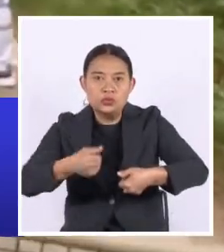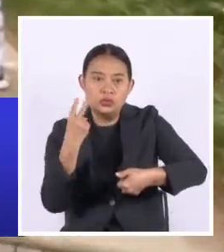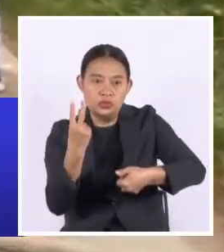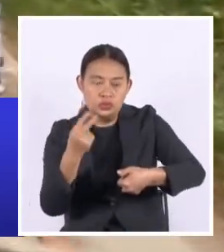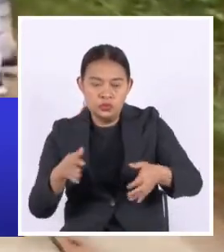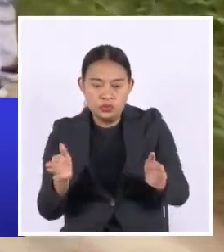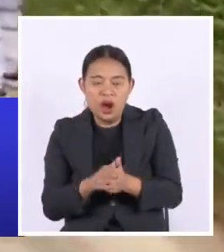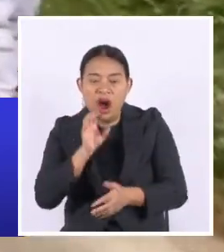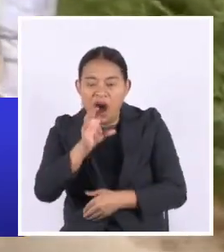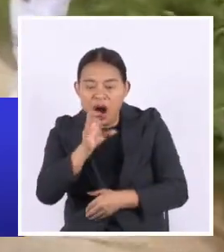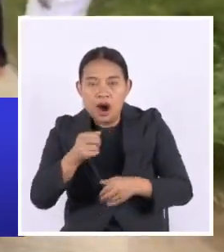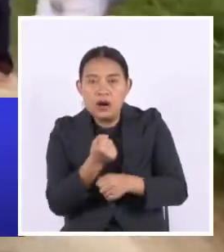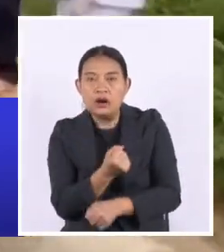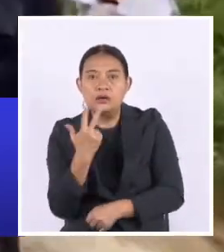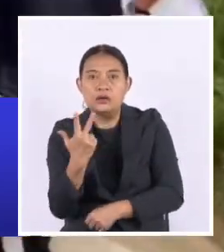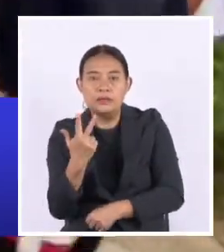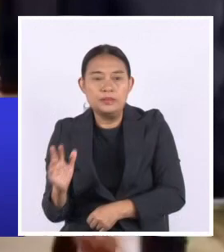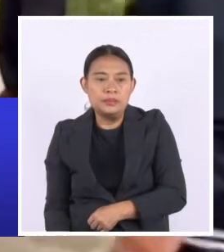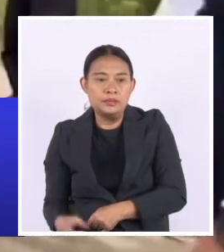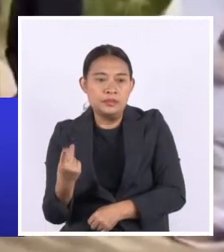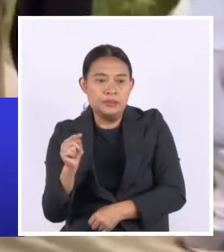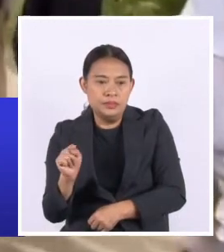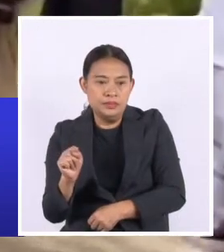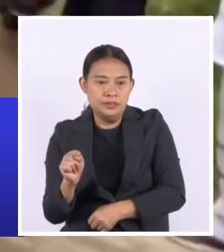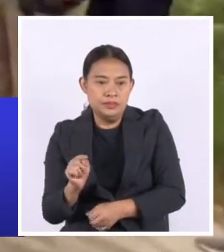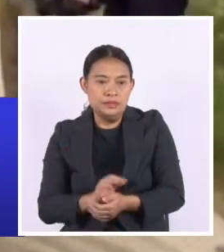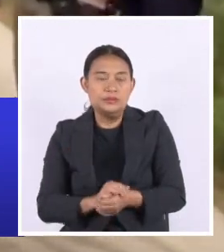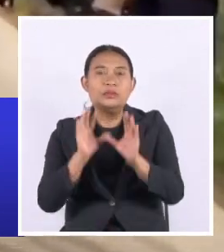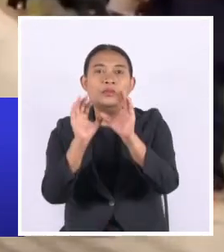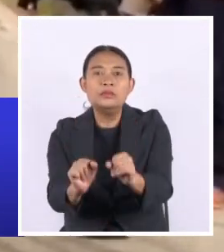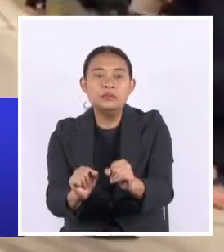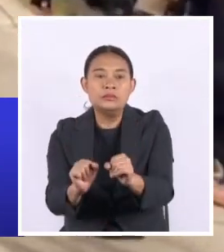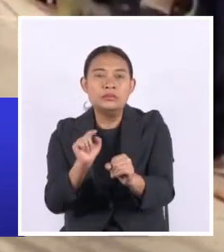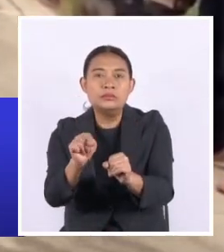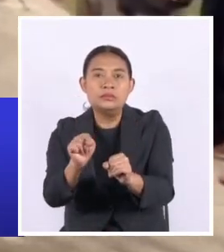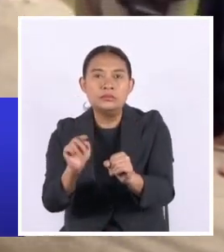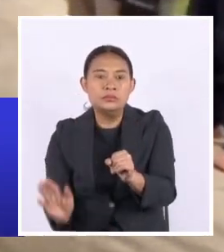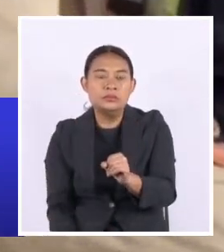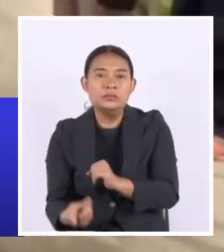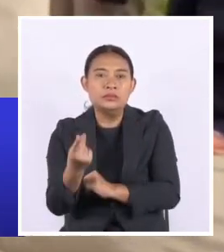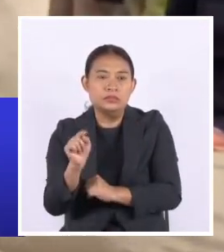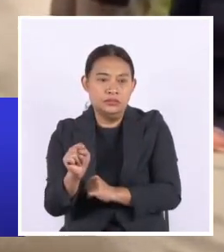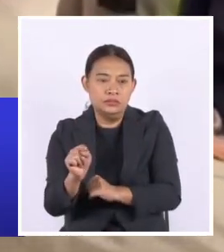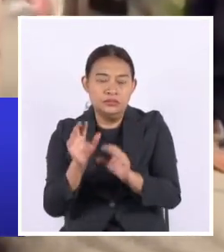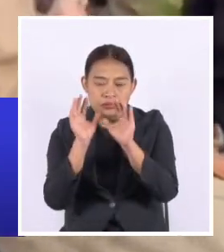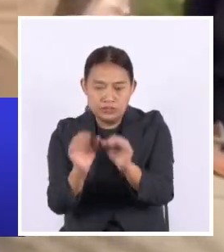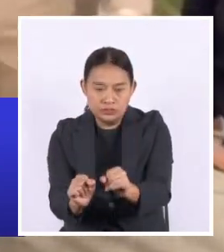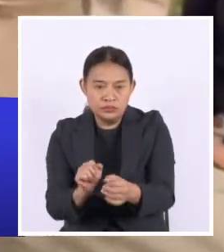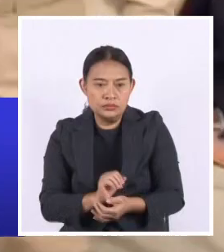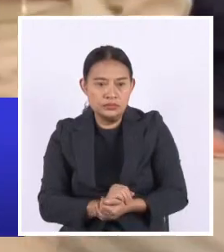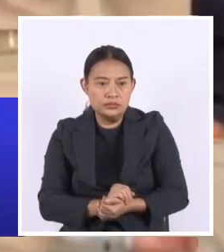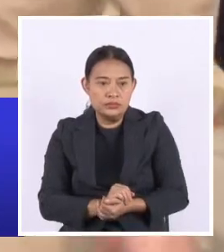3ตัวเห่าโฮ่งๆๆโอ้โหจะเข้าบ้านได้ยังไงต้องจับหมาก่อน ระหว่างคนกับหมาต้องจับหมาก่อน เพราะหมามันกัดค่ะ